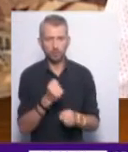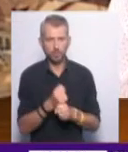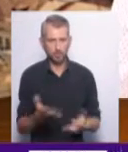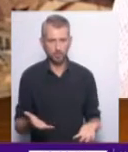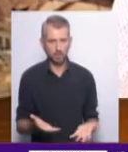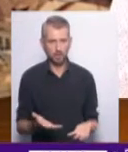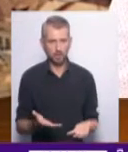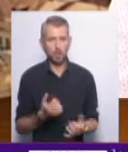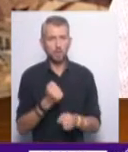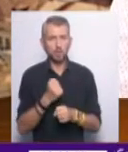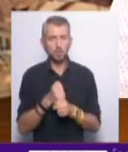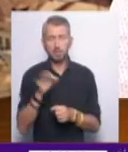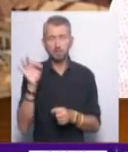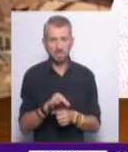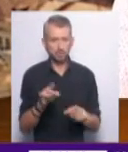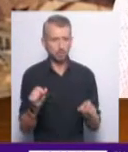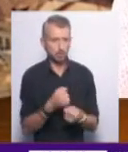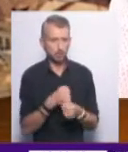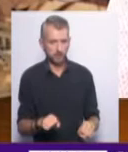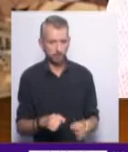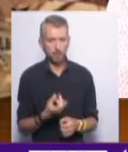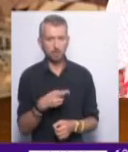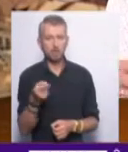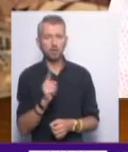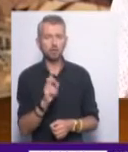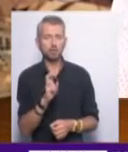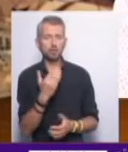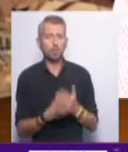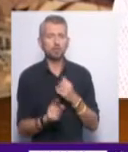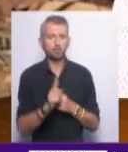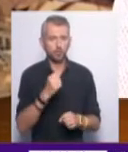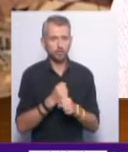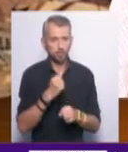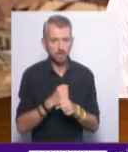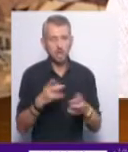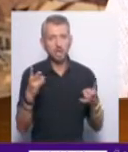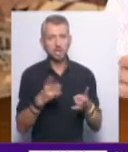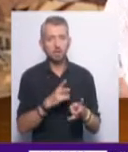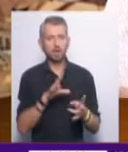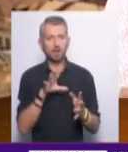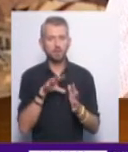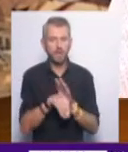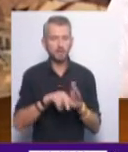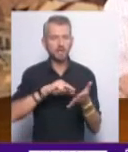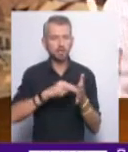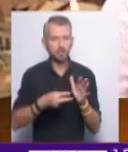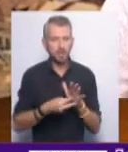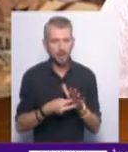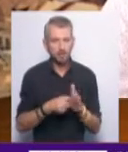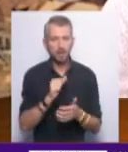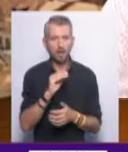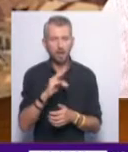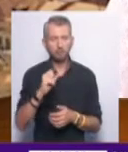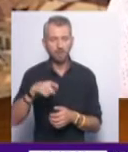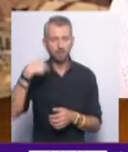робилося. Зробити миттєво неможливо. Для того, щоб хоч щось зробити, треба внести в плани аж на